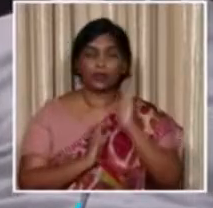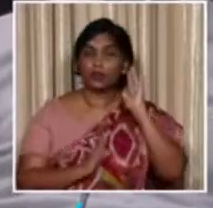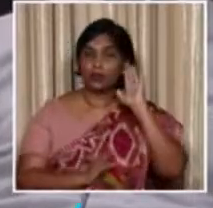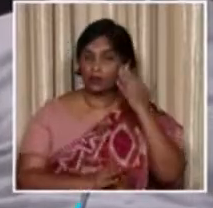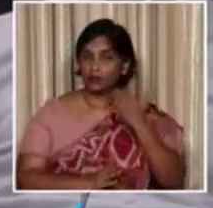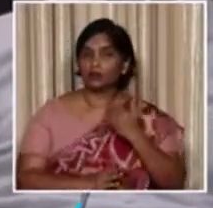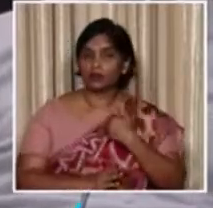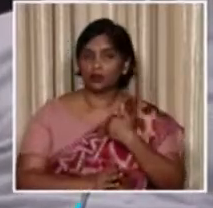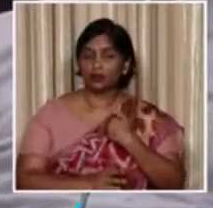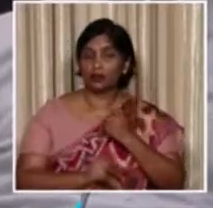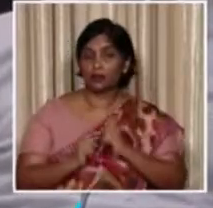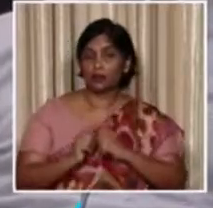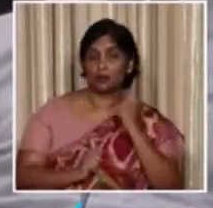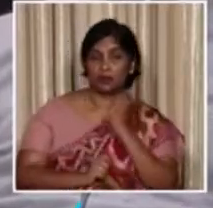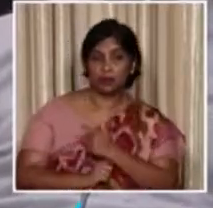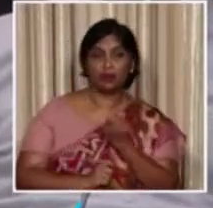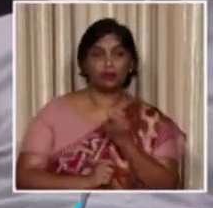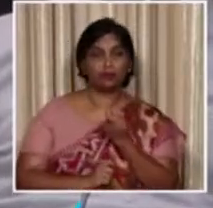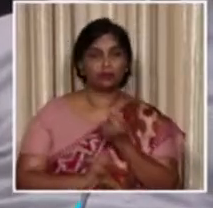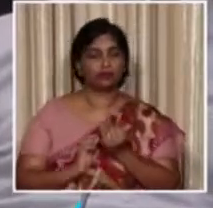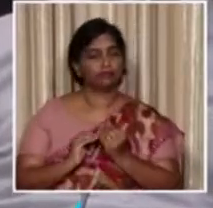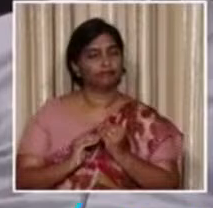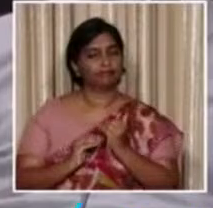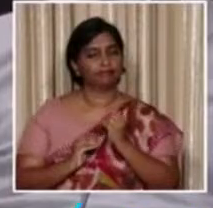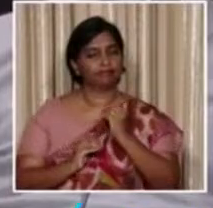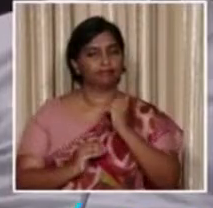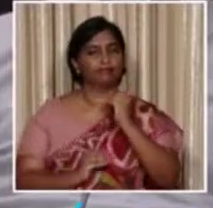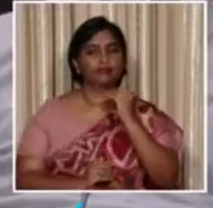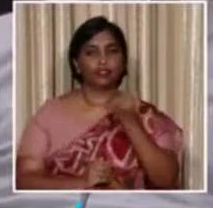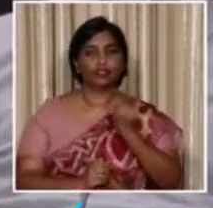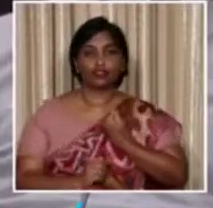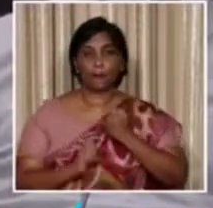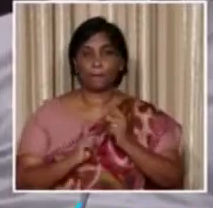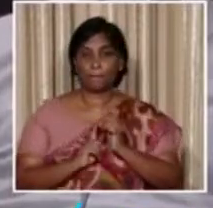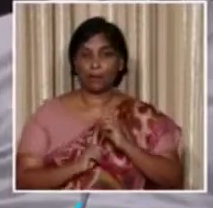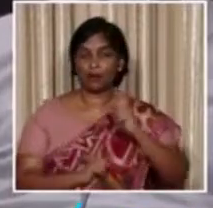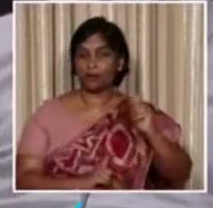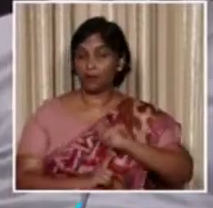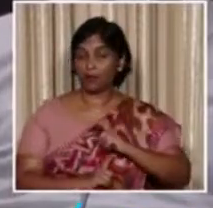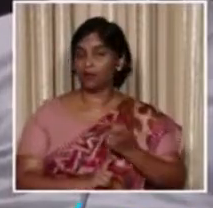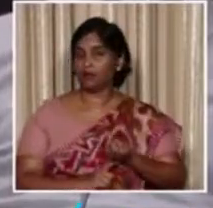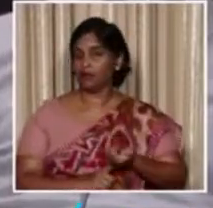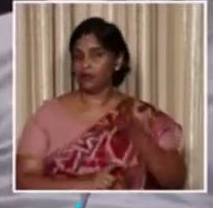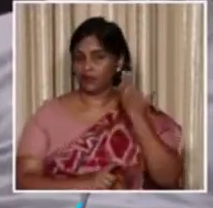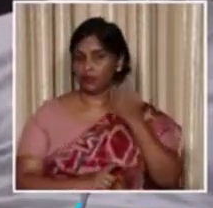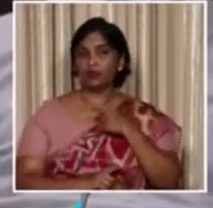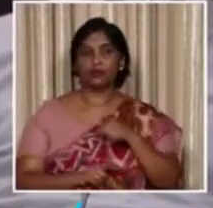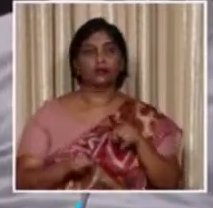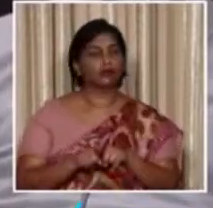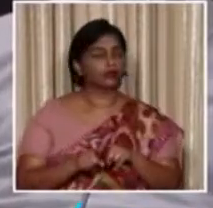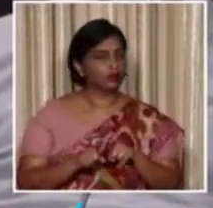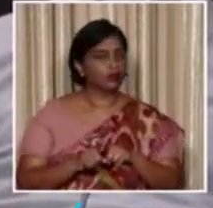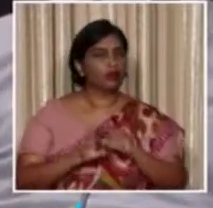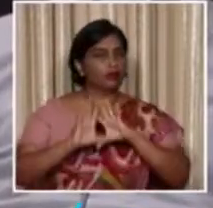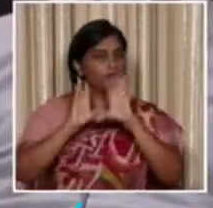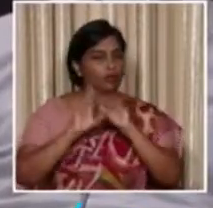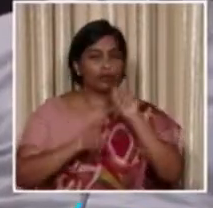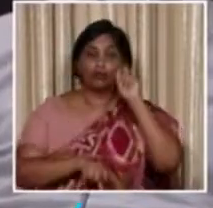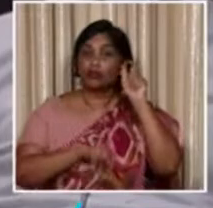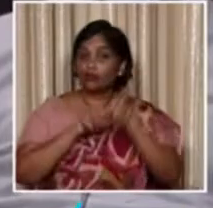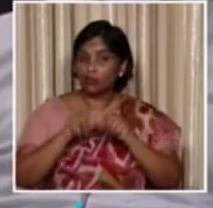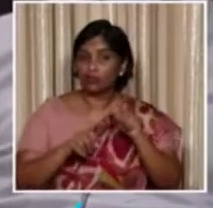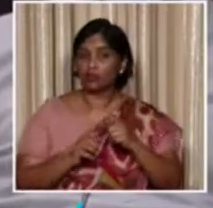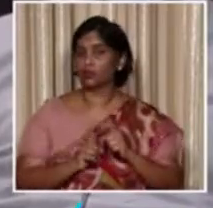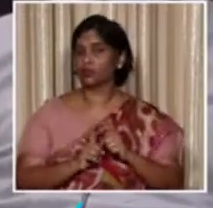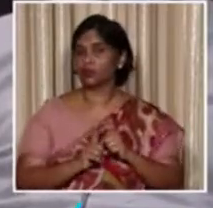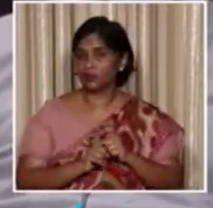විශේෂයෙන්ම චැනල් කරන්න ගන්න මුදල එන්න එන්න දවසින් දවස ඒගොල්ලත් වැඩි කරනවා. ඒක නිසා මේක පොදු මහජනතාවට